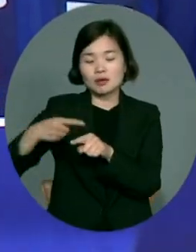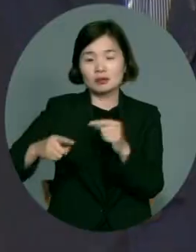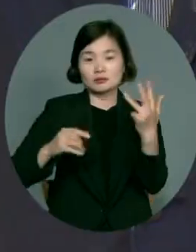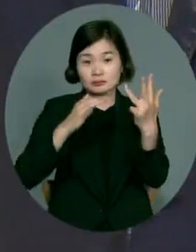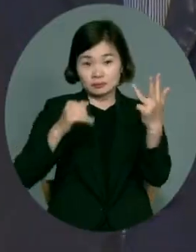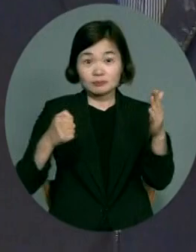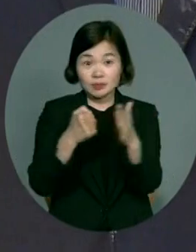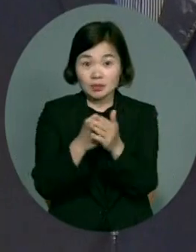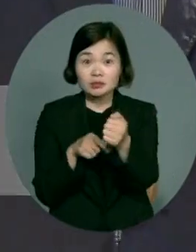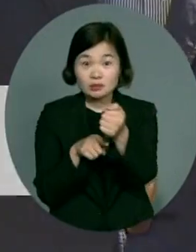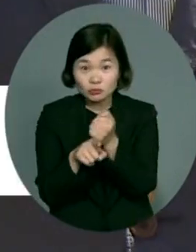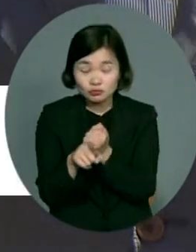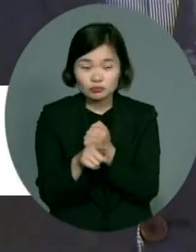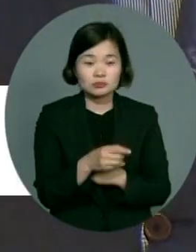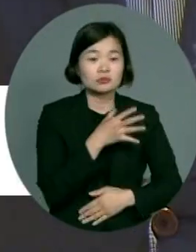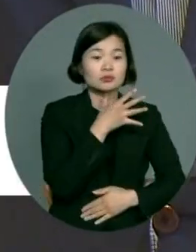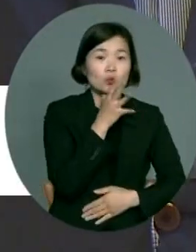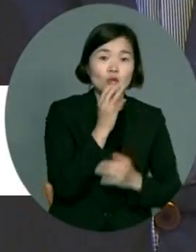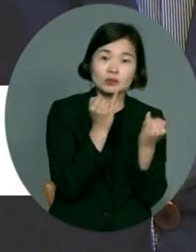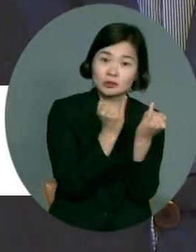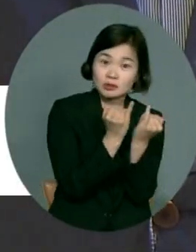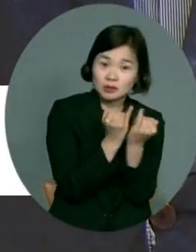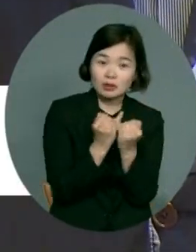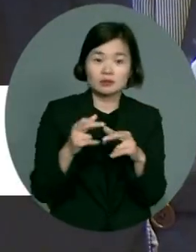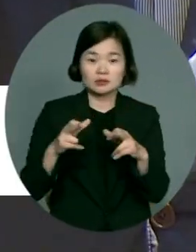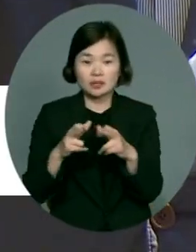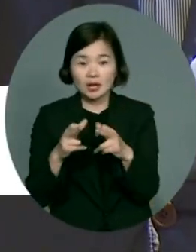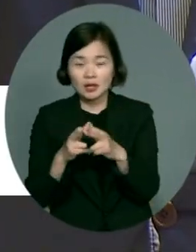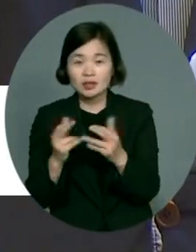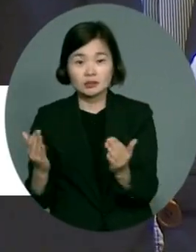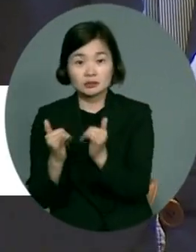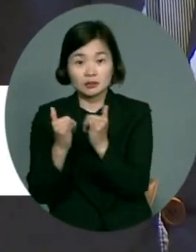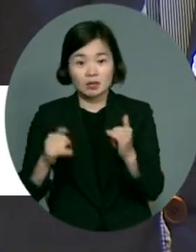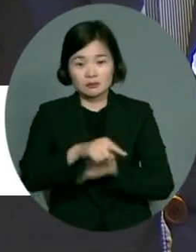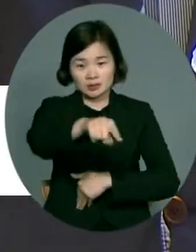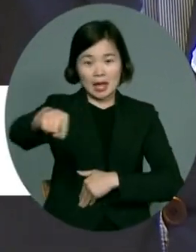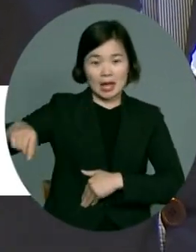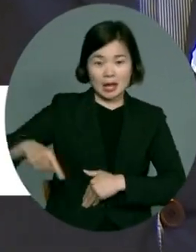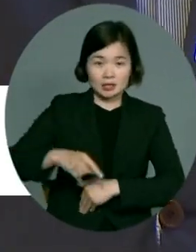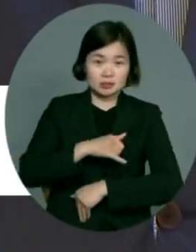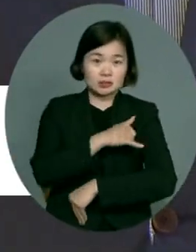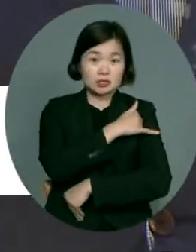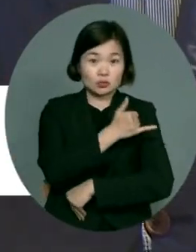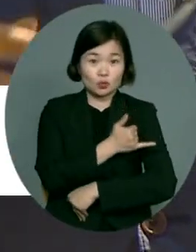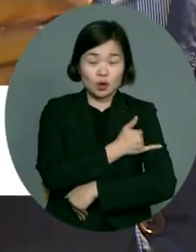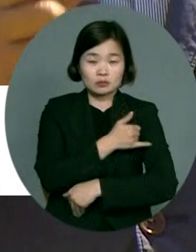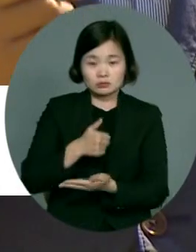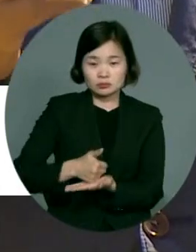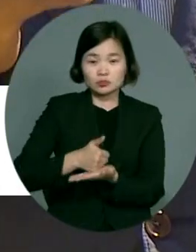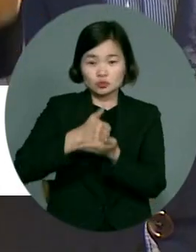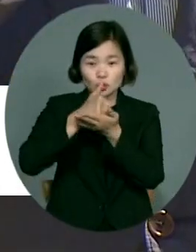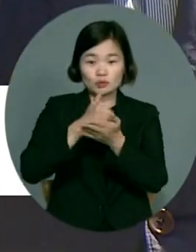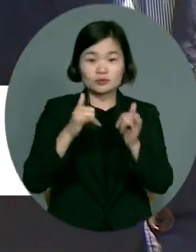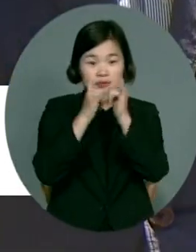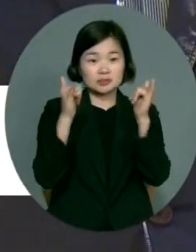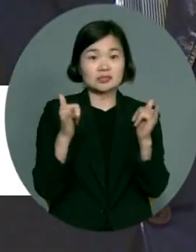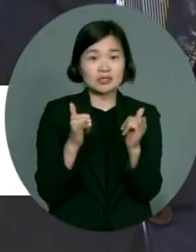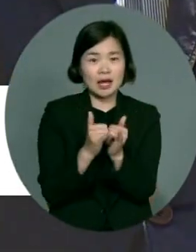선정했습니다. 노인, 여성, 장애인, 노동자, 우리 모두가 인권이